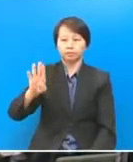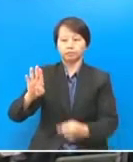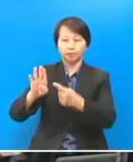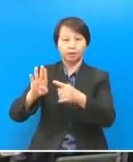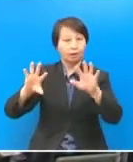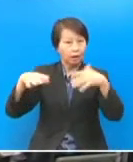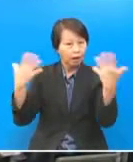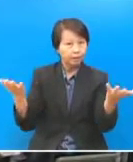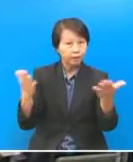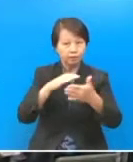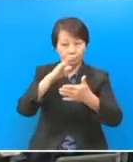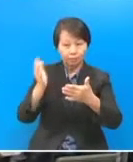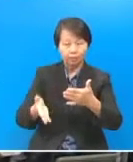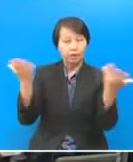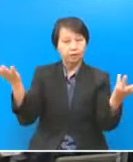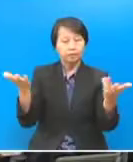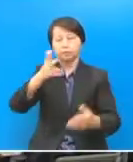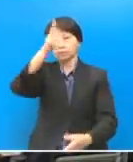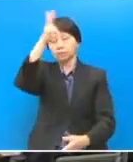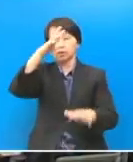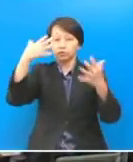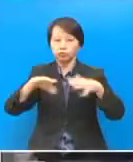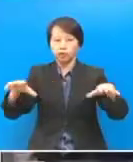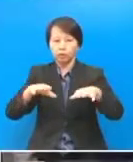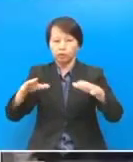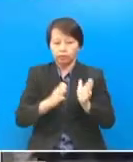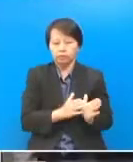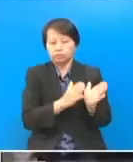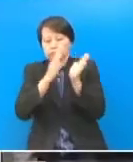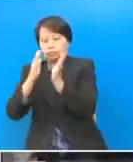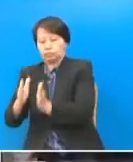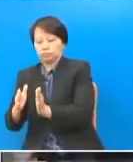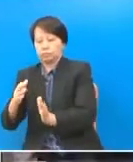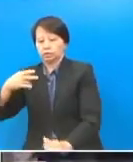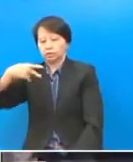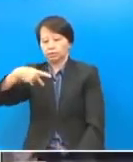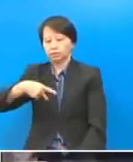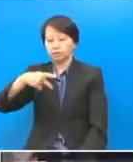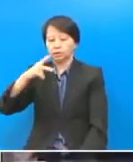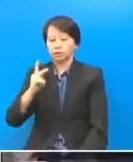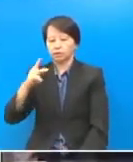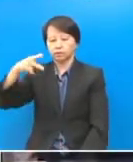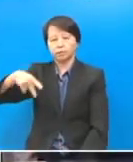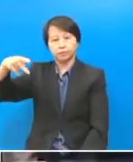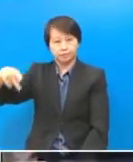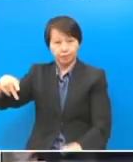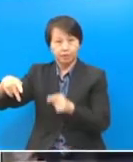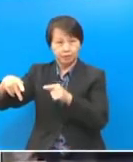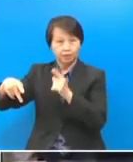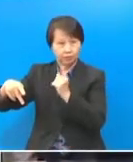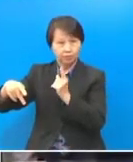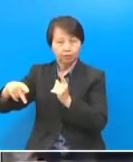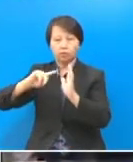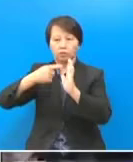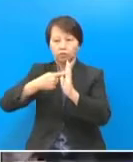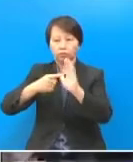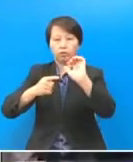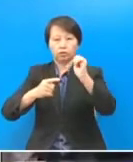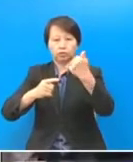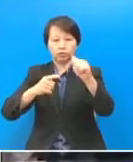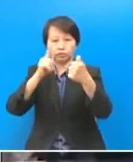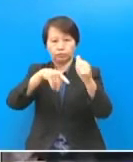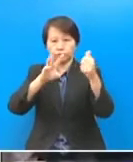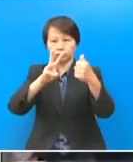bpq kerajaan telah melaksanakan fasa perintah kawalan pergerakan pemulihan yang bermula pada 10